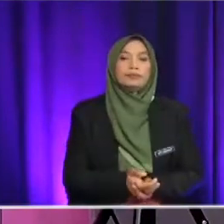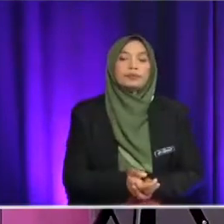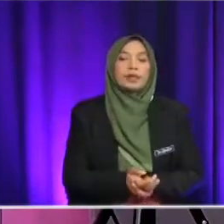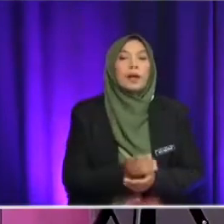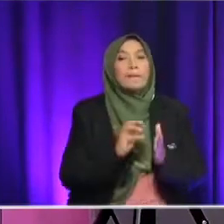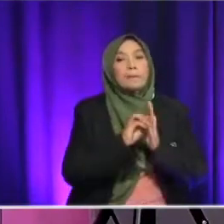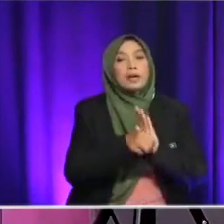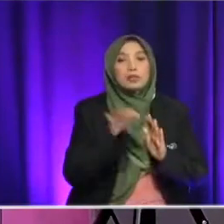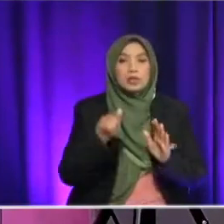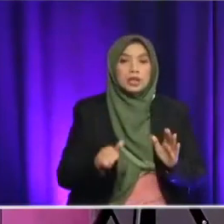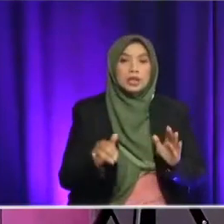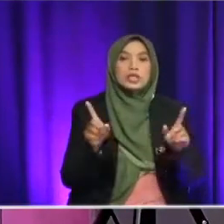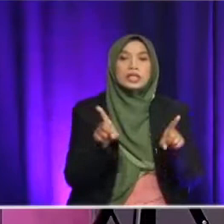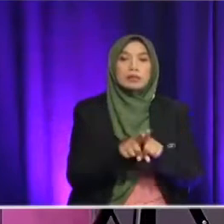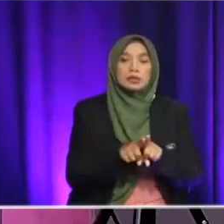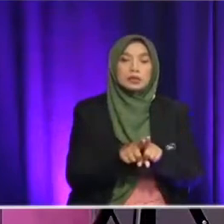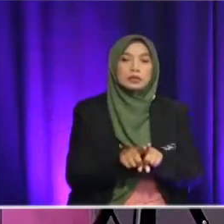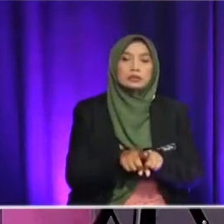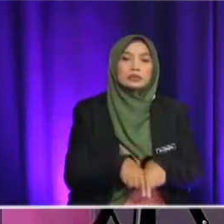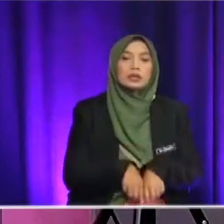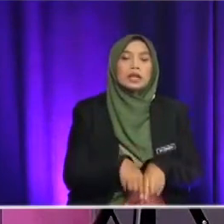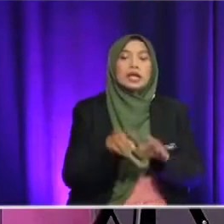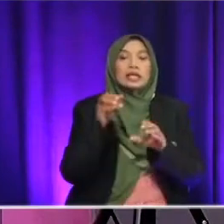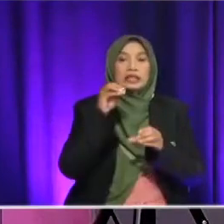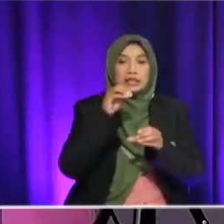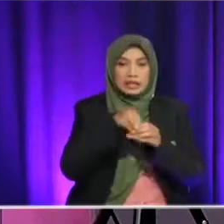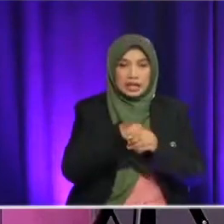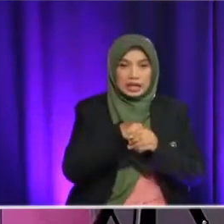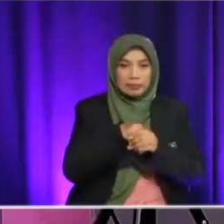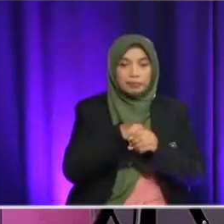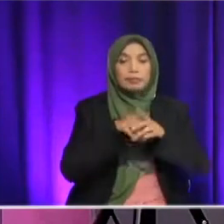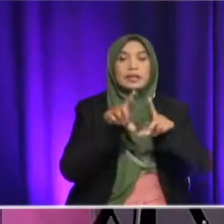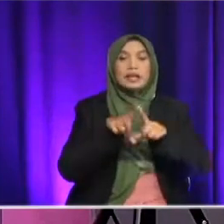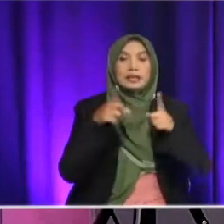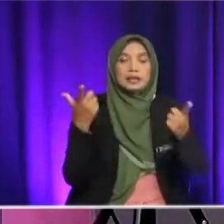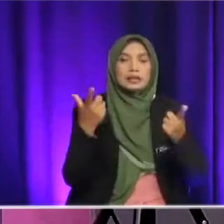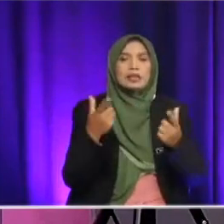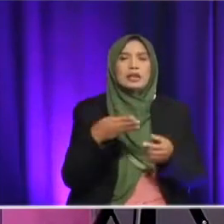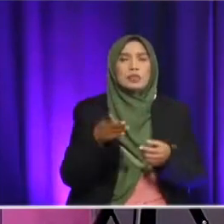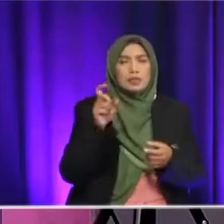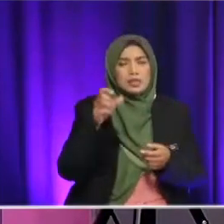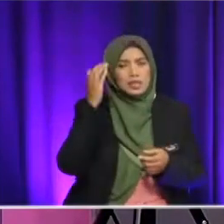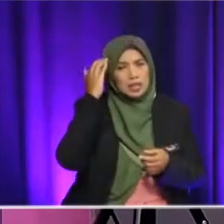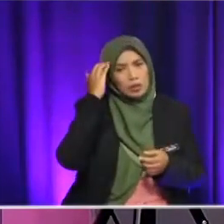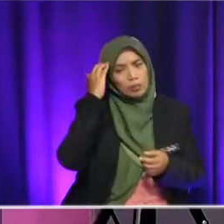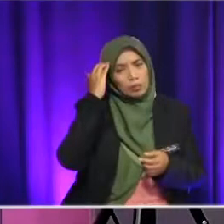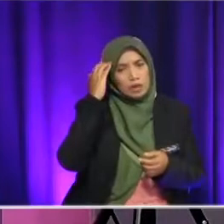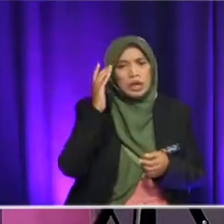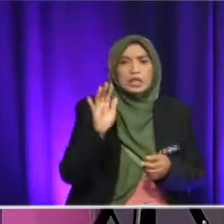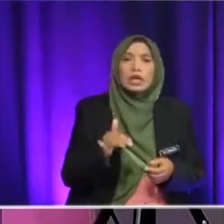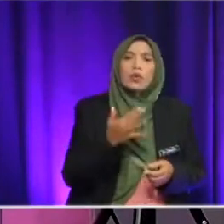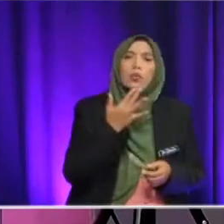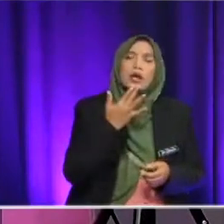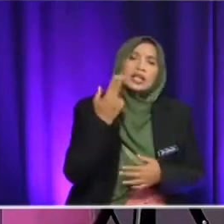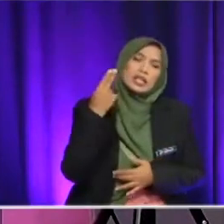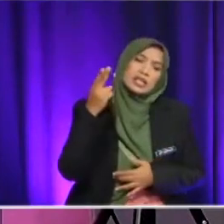maksud yang sama tetapi dalam struktur ayat yang berbeza. Ha, itu kamu kena tahu. Kemudian yang berwarna hijau,